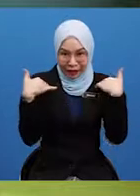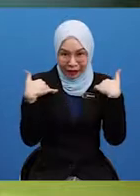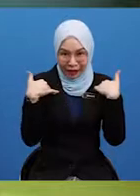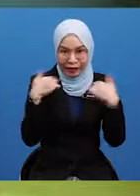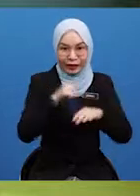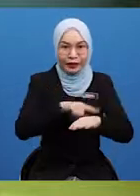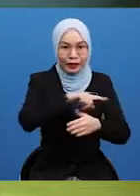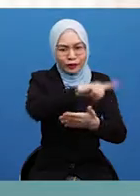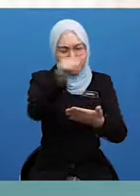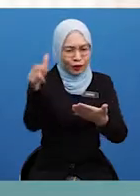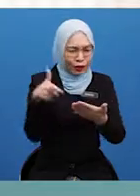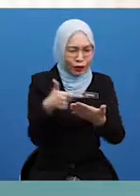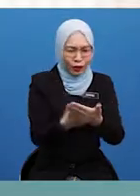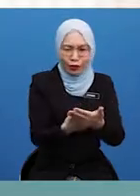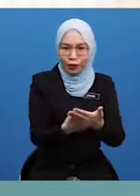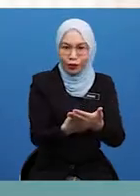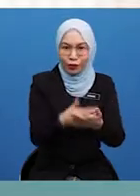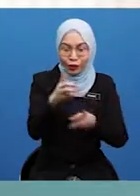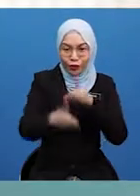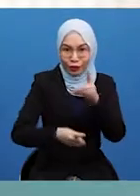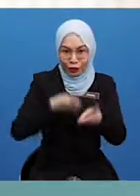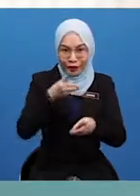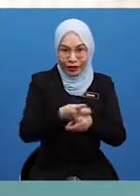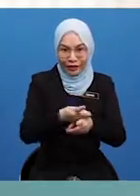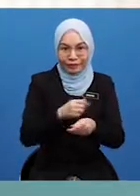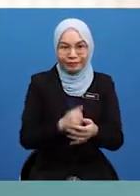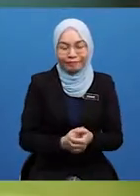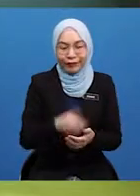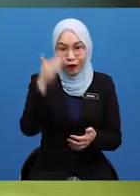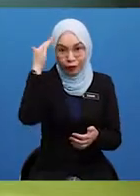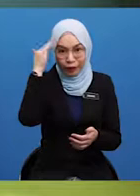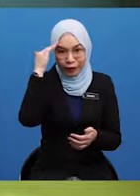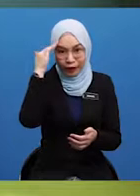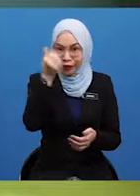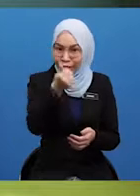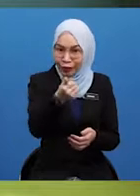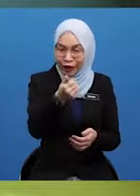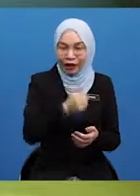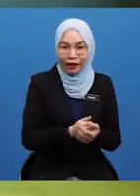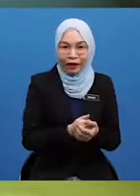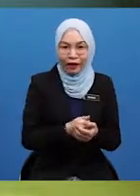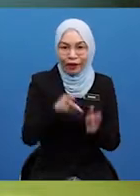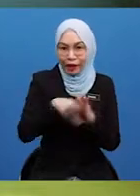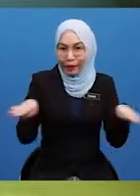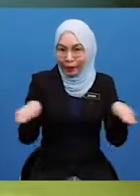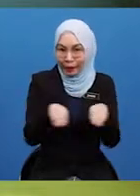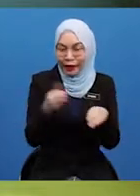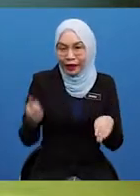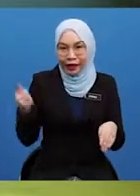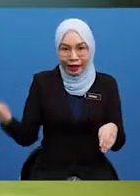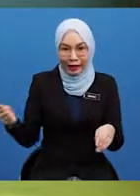seluruh dunia untuk pengetahuan murid-murid juga berbagai alat telekomunikasi